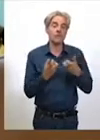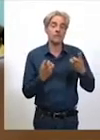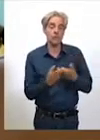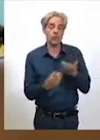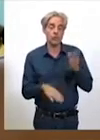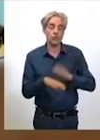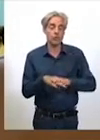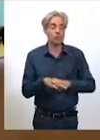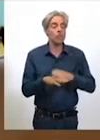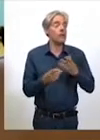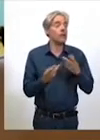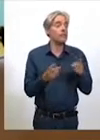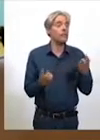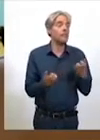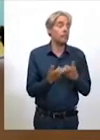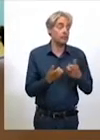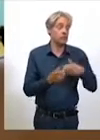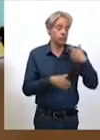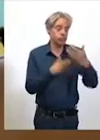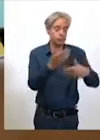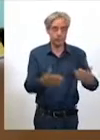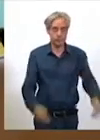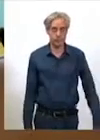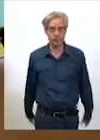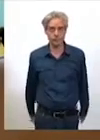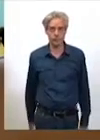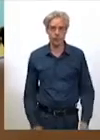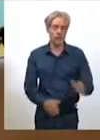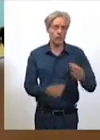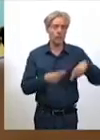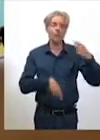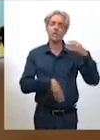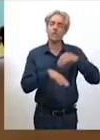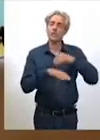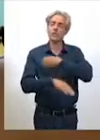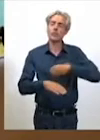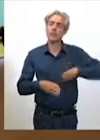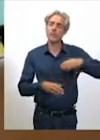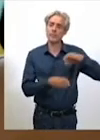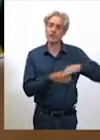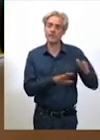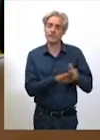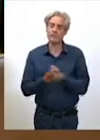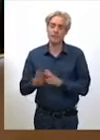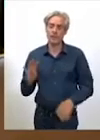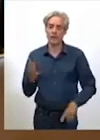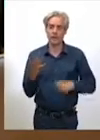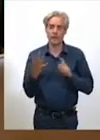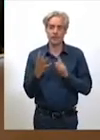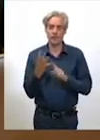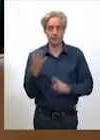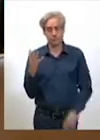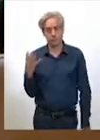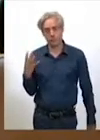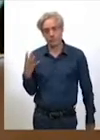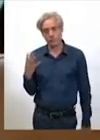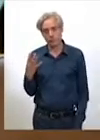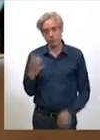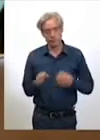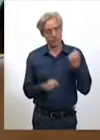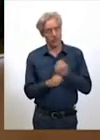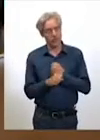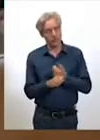les pratiques de la ville, c'est le SPASER, mais j'en dis pas plus parce qu'on l'a voté au dernier conseil municipal. Quatrième axe, c'est aussi travailler